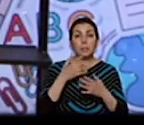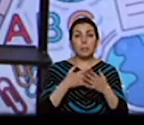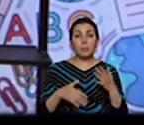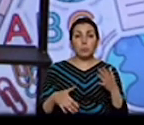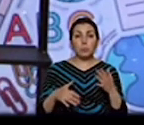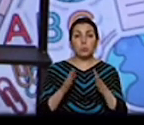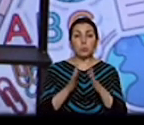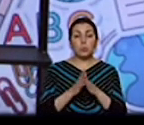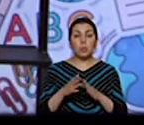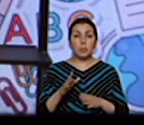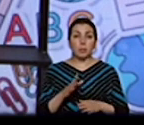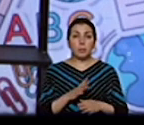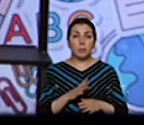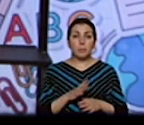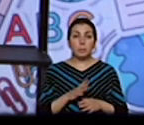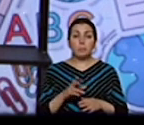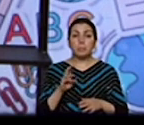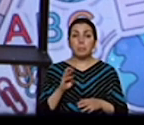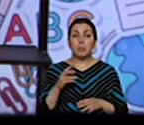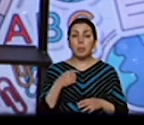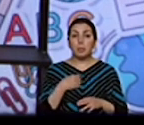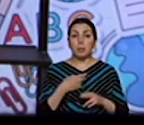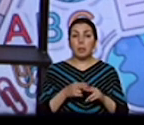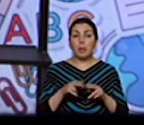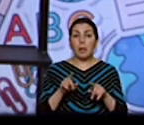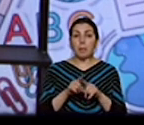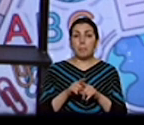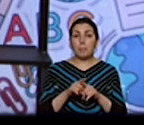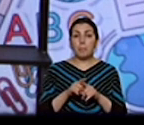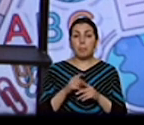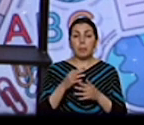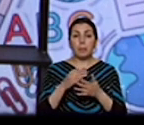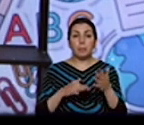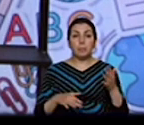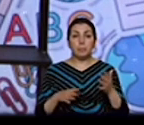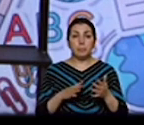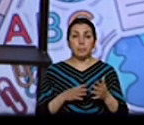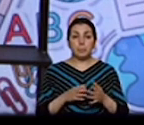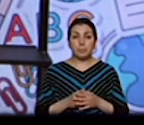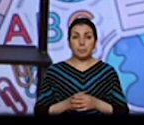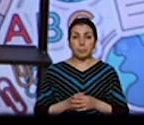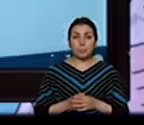davom ettirish so'ralgan edi. Men mana bu tarzda davom ettirdim.